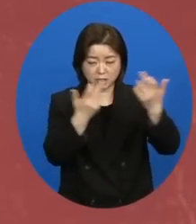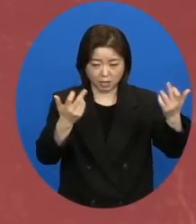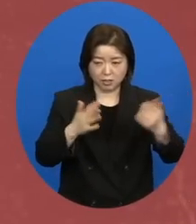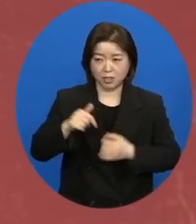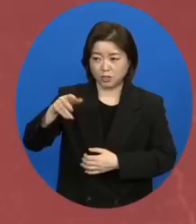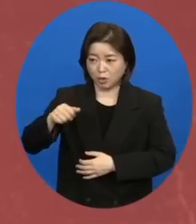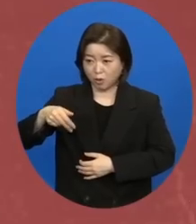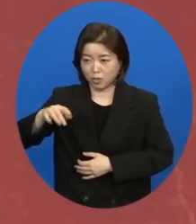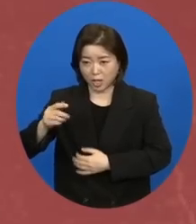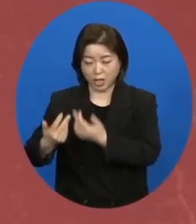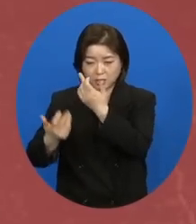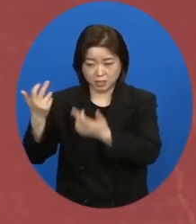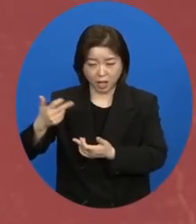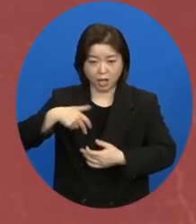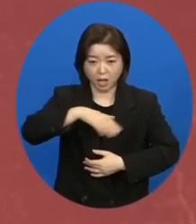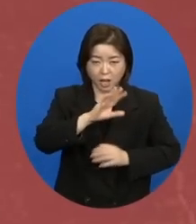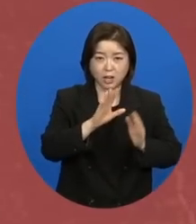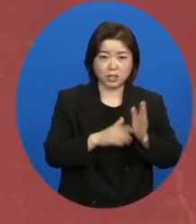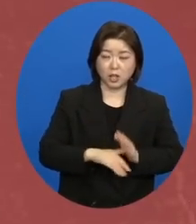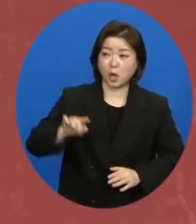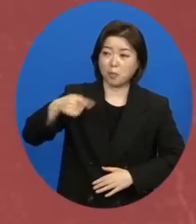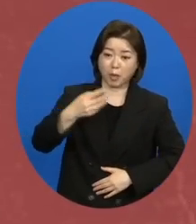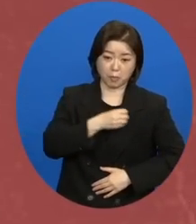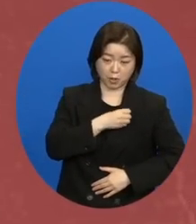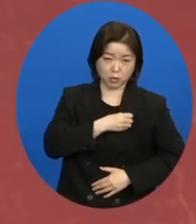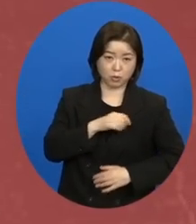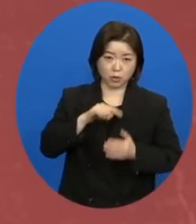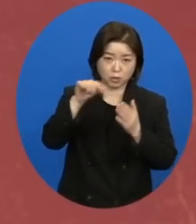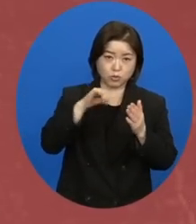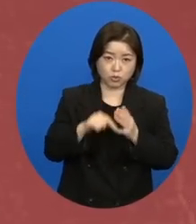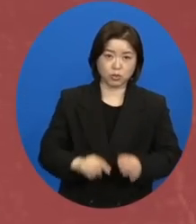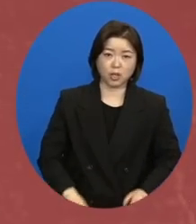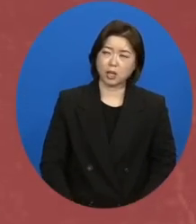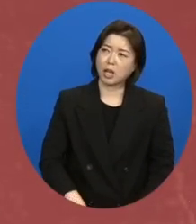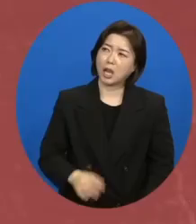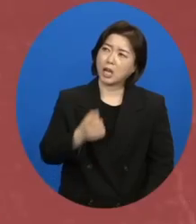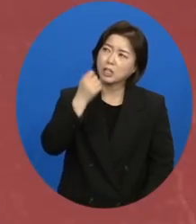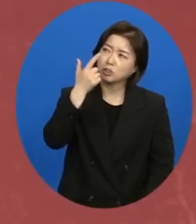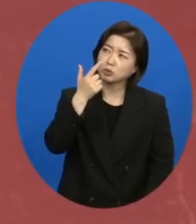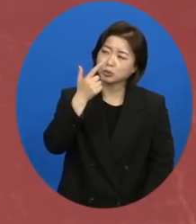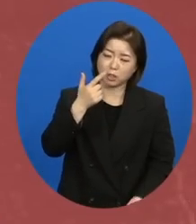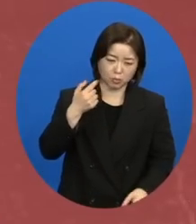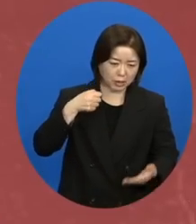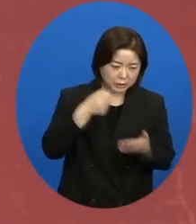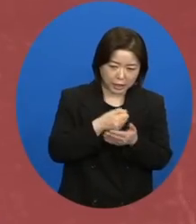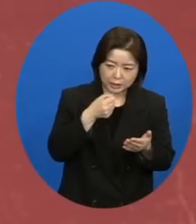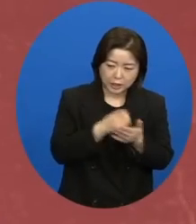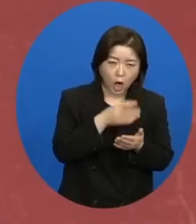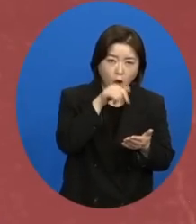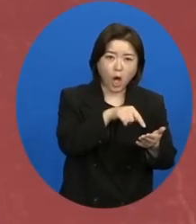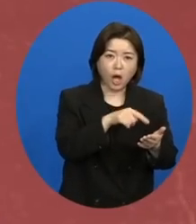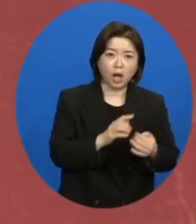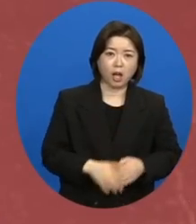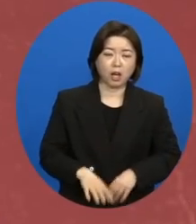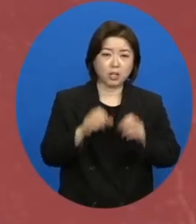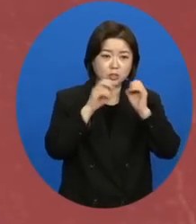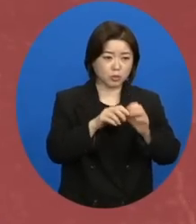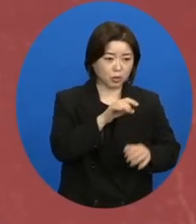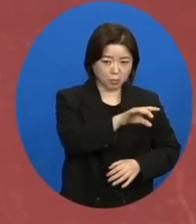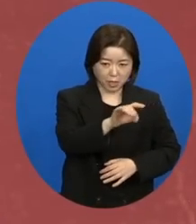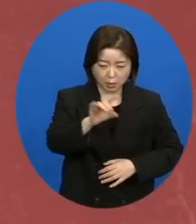가는데 100명이 선교회원인데요. 그걸 한 6개월 전에 다 작정해놨다고.